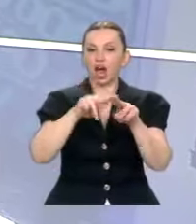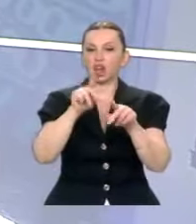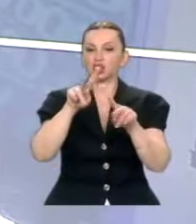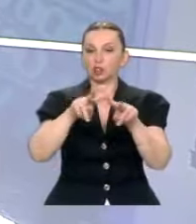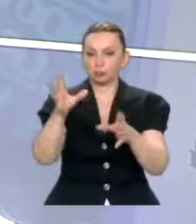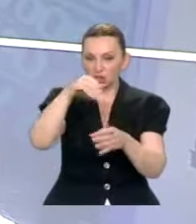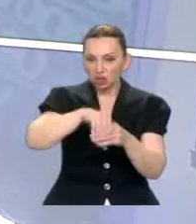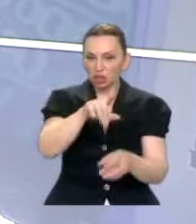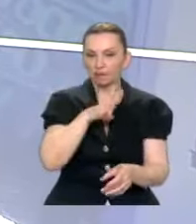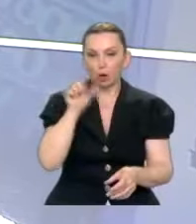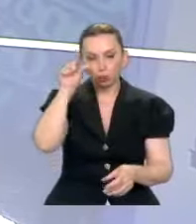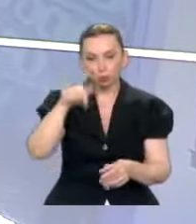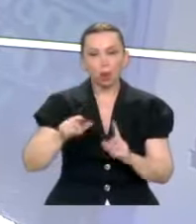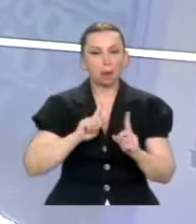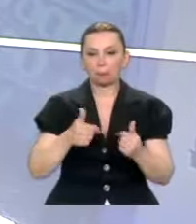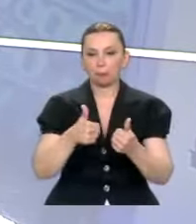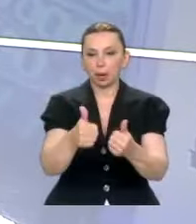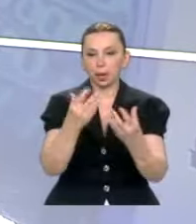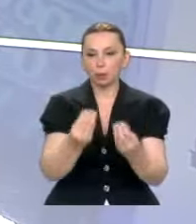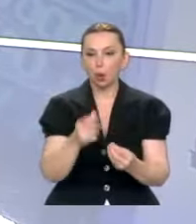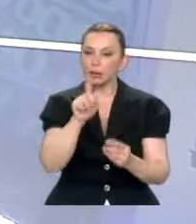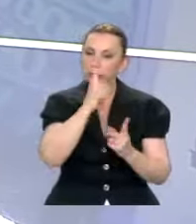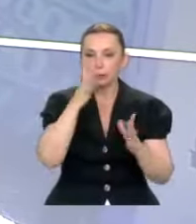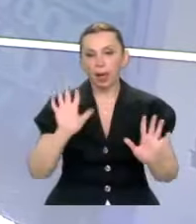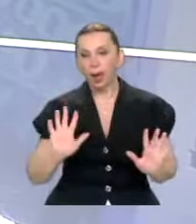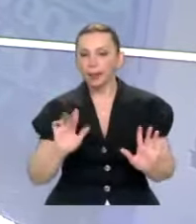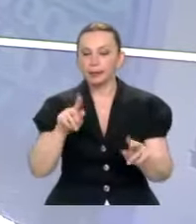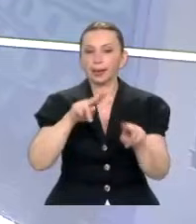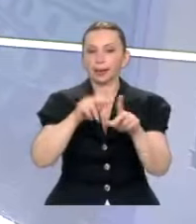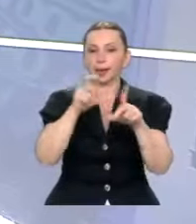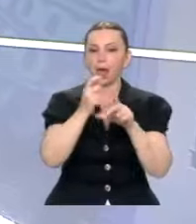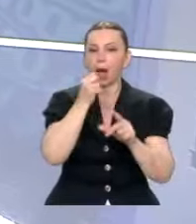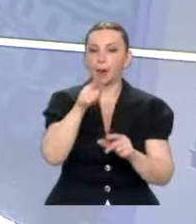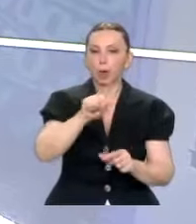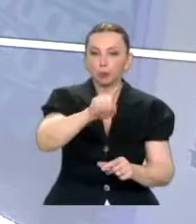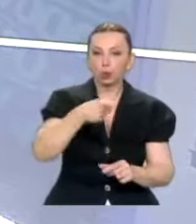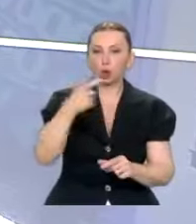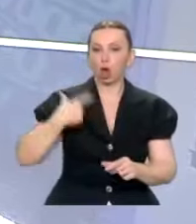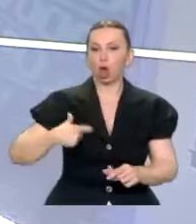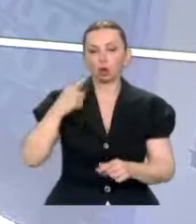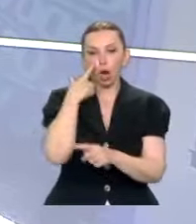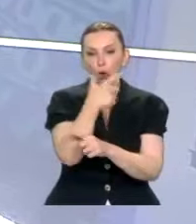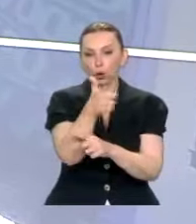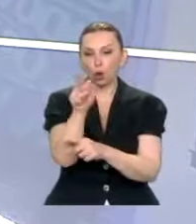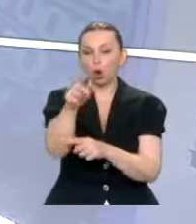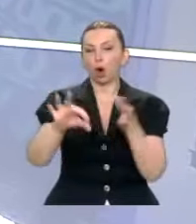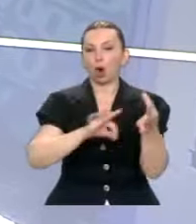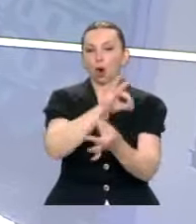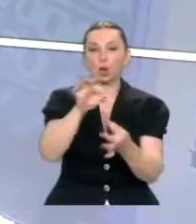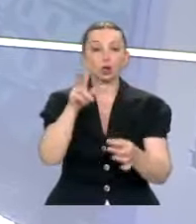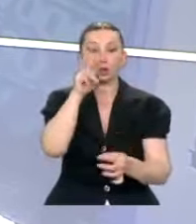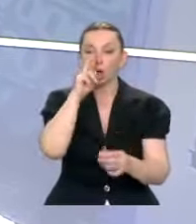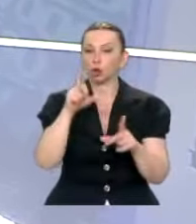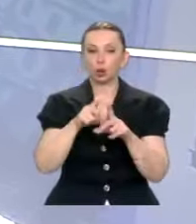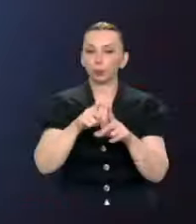olduğu şüpheliler bugün adliyeye sevk edildi. İşte sadece Kanal D Haber'in ulaştığı özel görüntülerle o operasyonda son